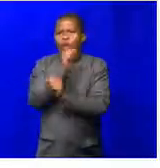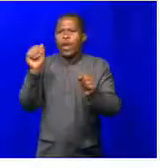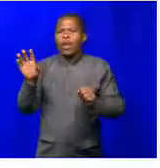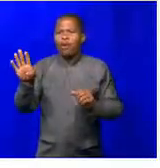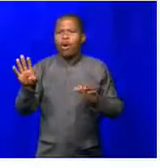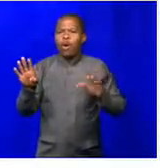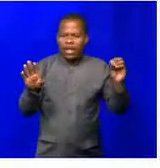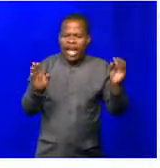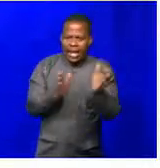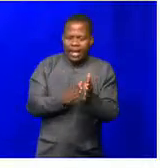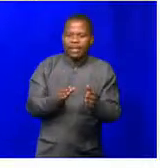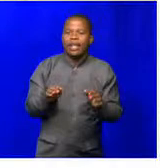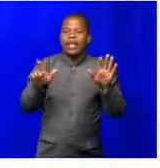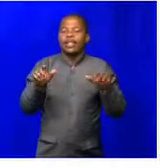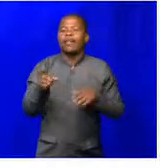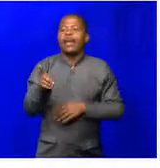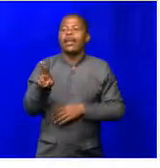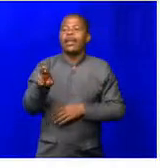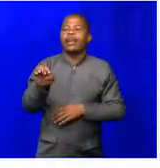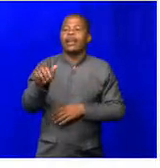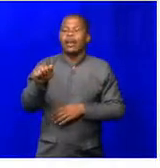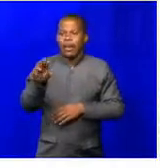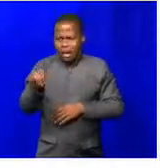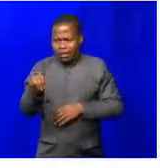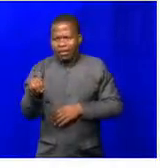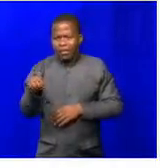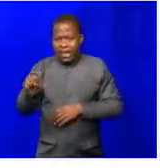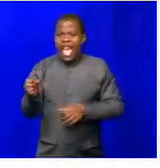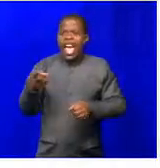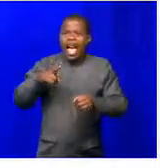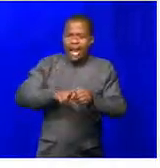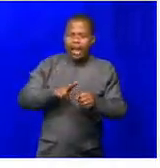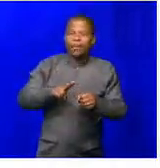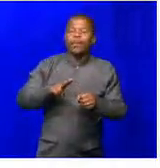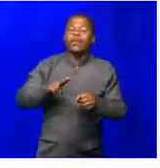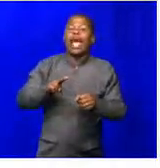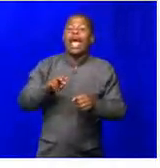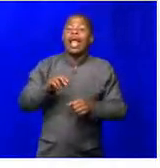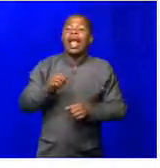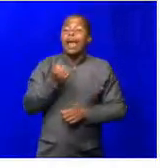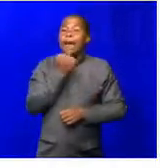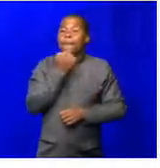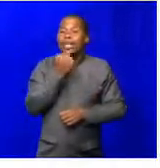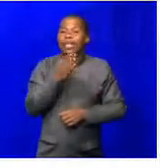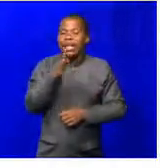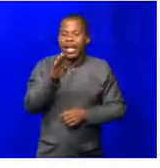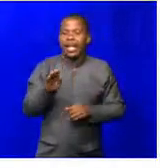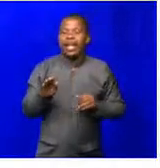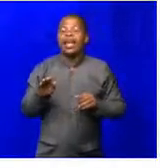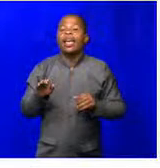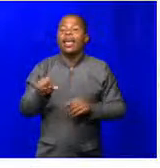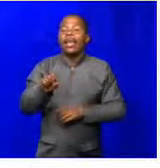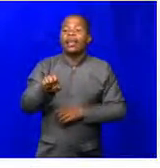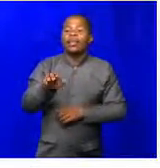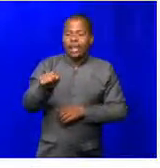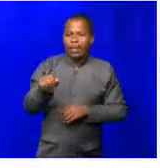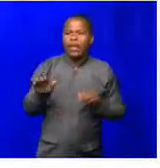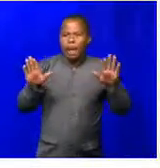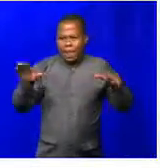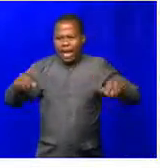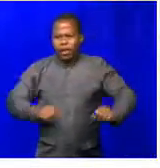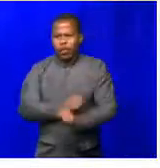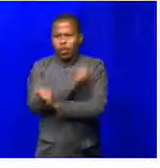ecanzeni. Manzini sibhethi nayo inqobile kuthambuthi ngamagoli amane kulamabili. Lobikile umsakati Eswatini TV kutemidlalo